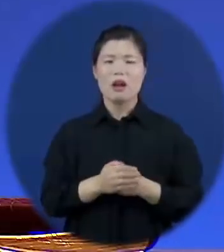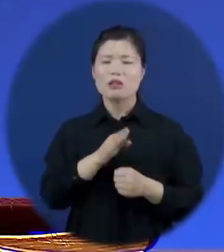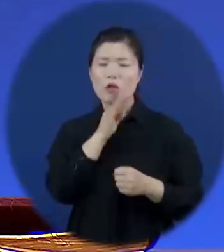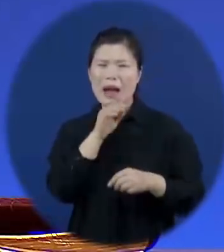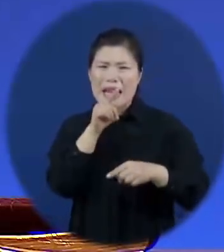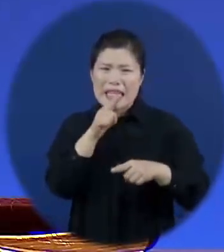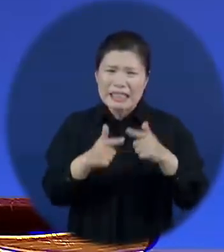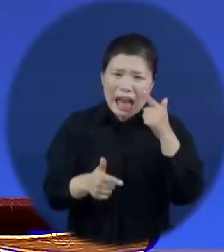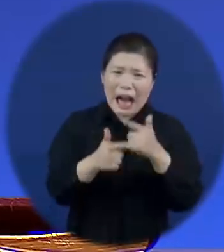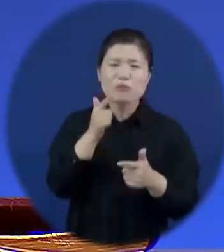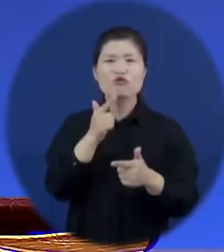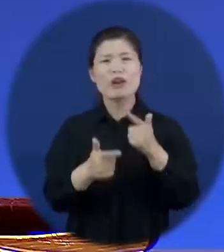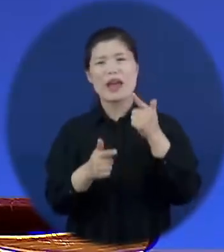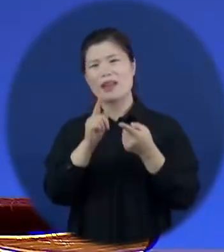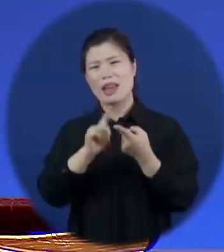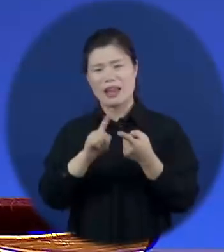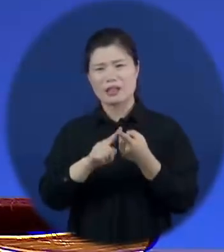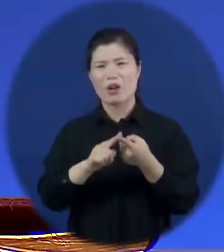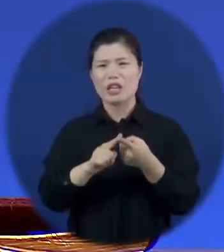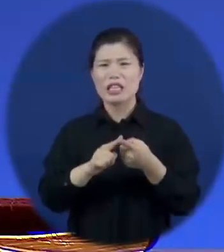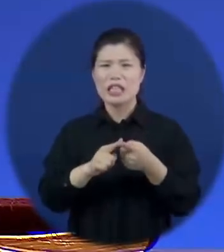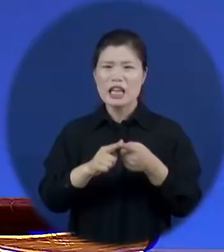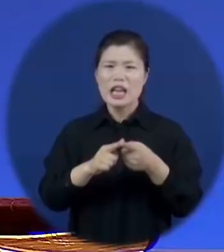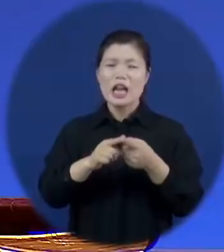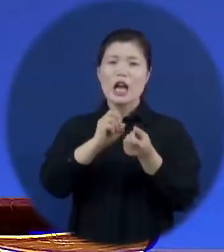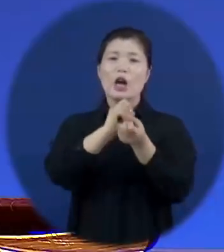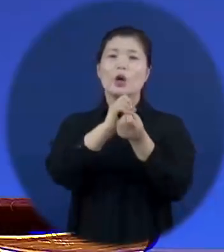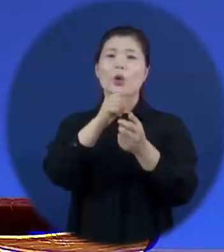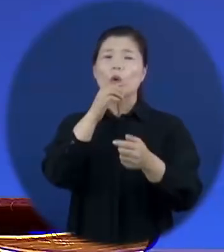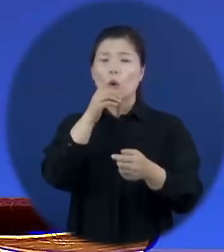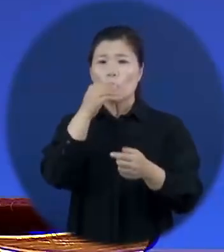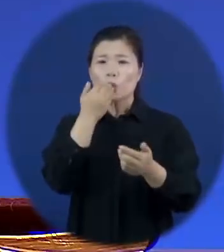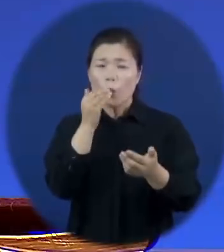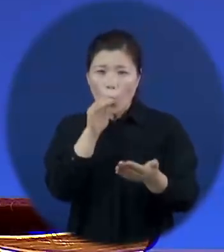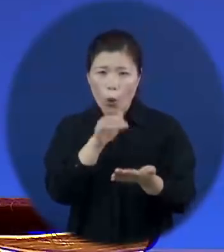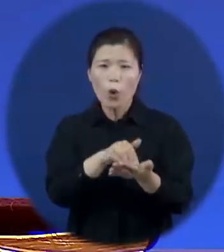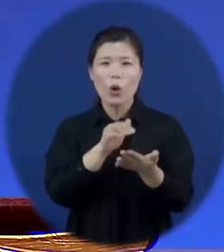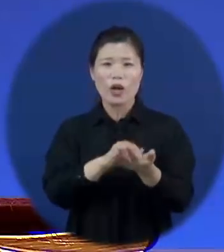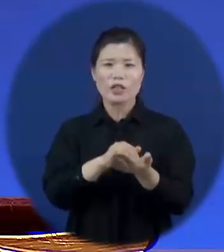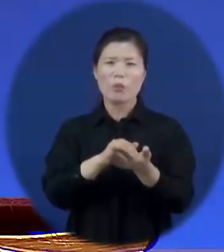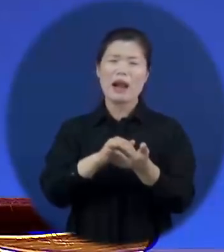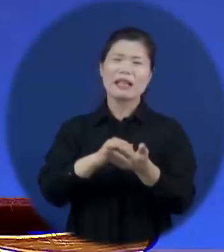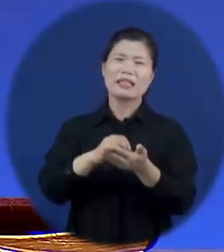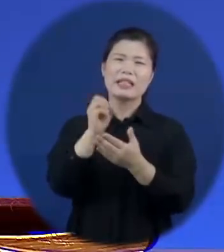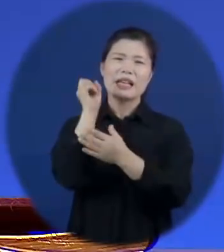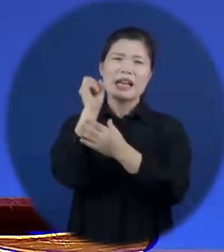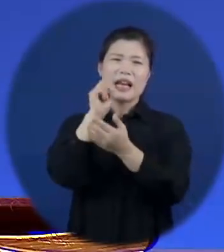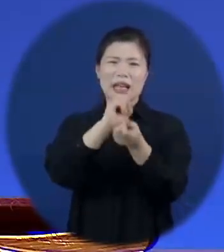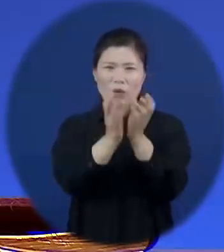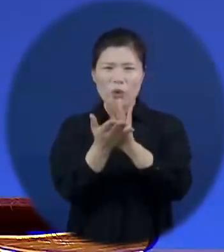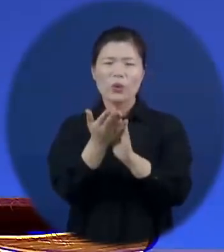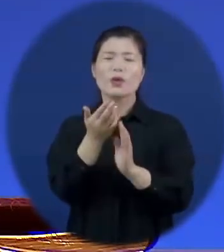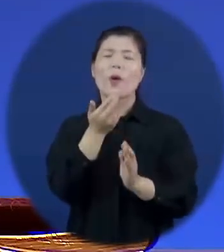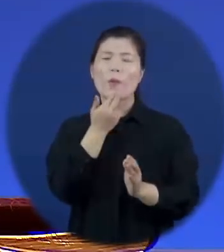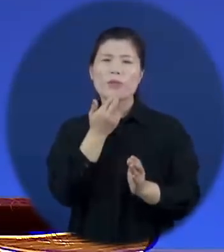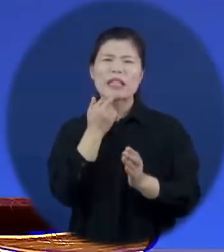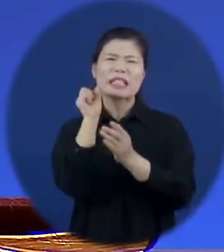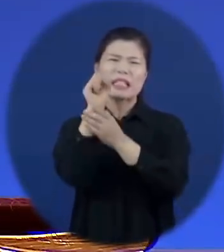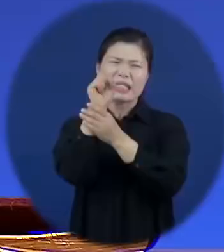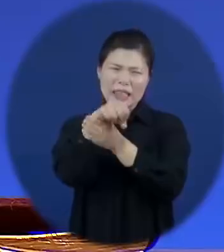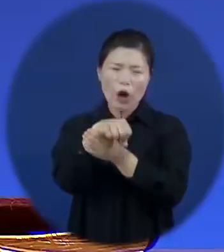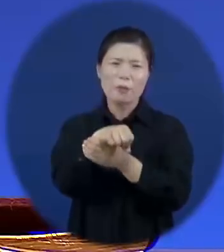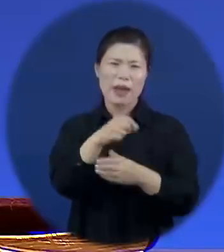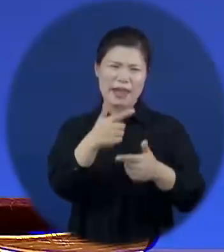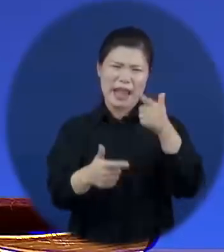돌 감람나무를 경험하지 못합니다. 사마리아 여인이 예수님을 만났던 그 우물가를 경험하지 못합니다.